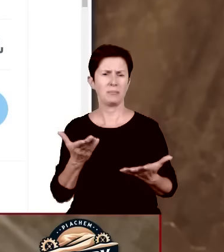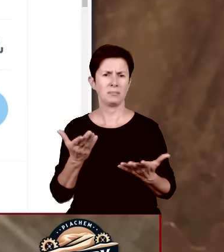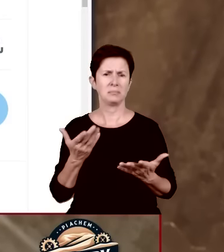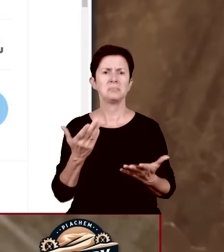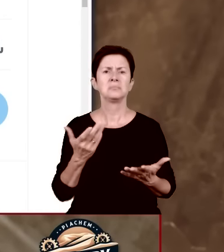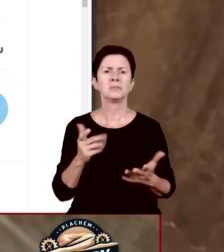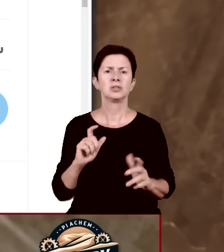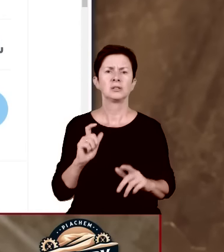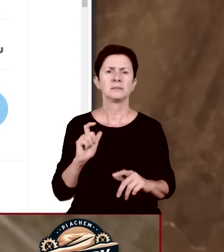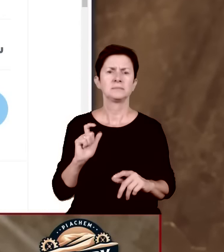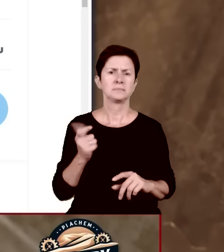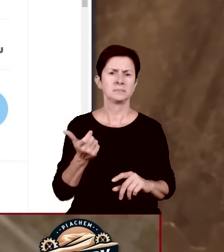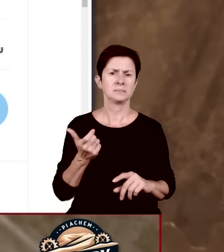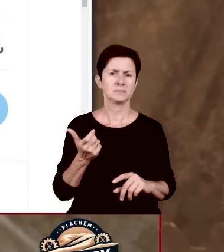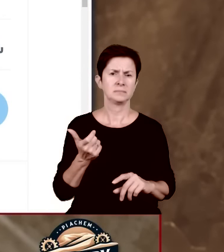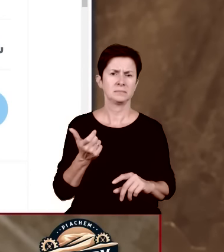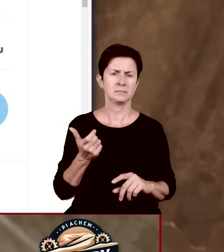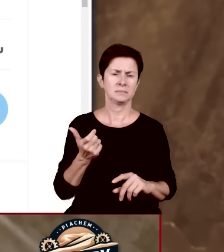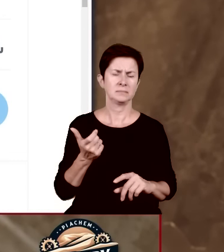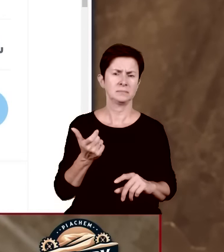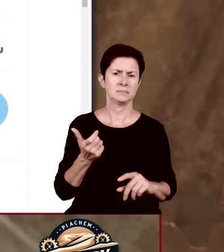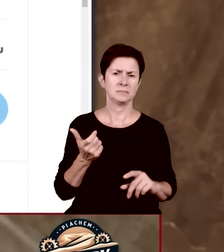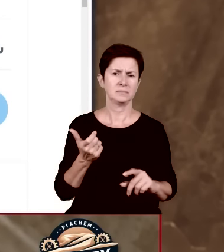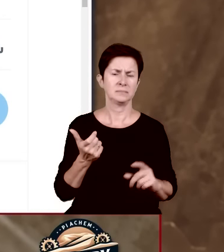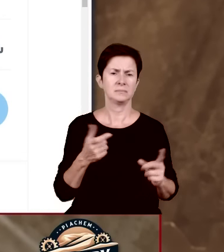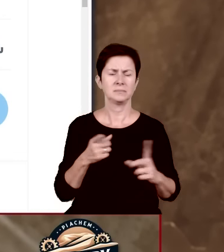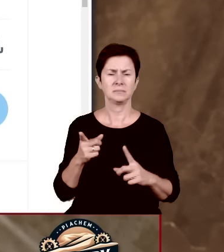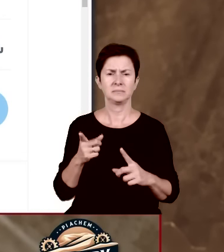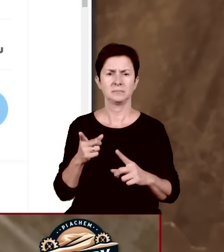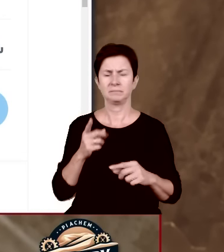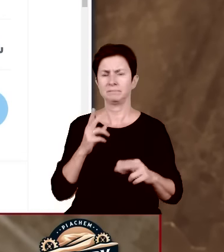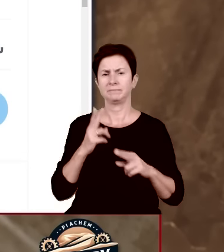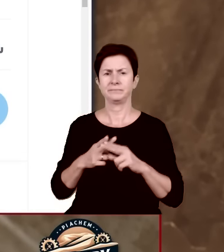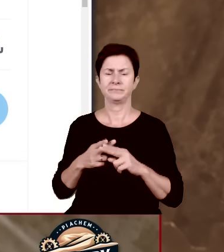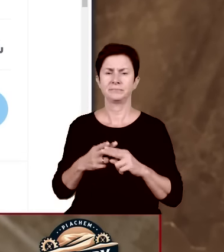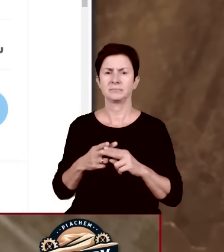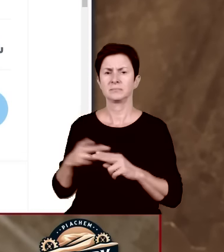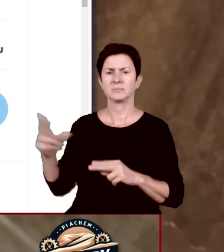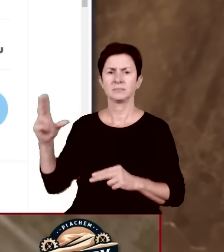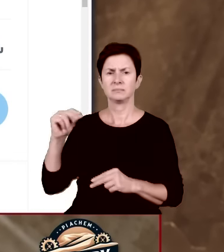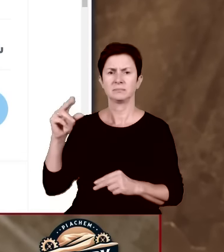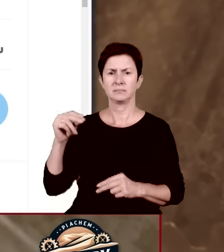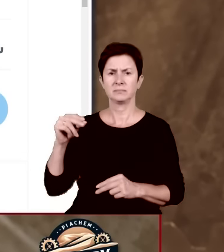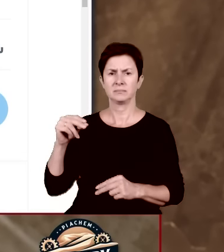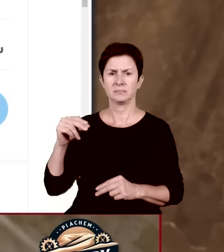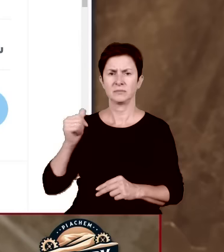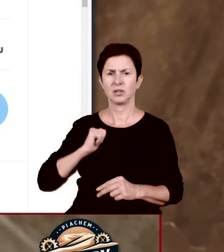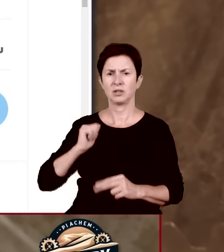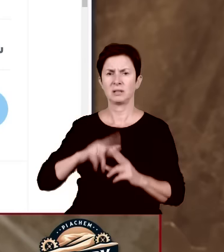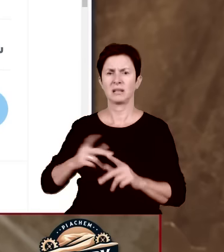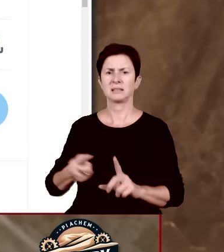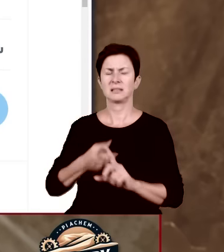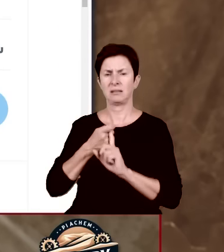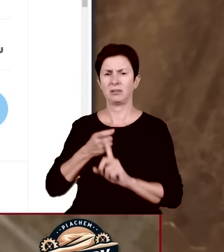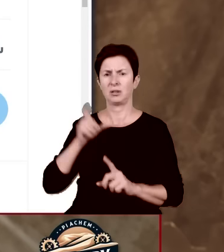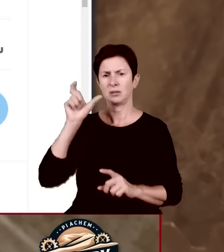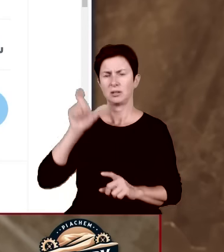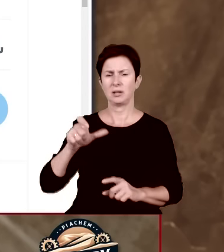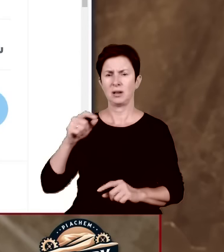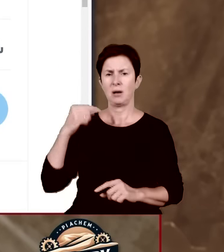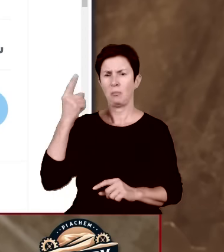kierowało tymi osobami w TVP? Olu, zobacz, jaki fajny tweet. Ten czekamy na zawieszenie pogodynki w Neo TVP